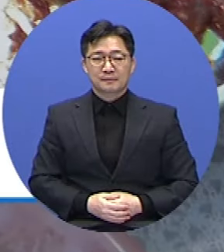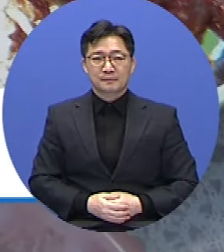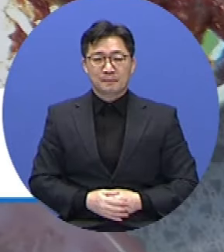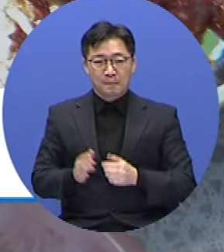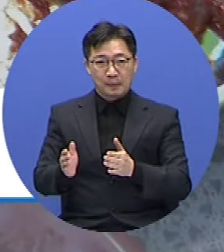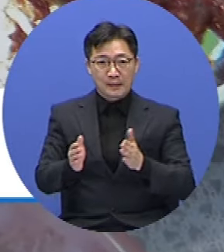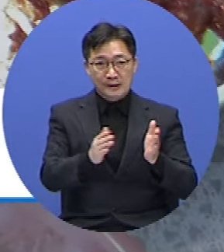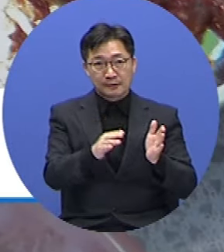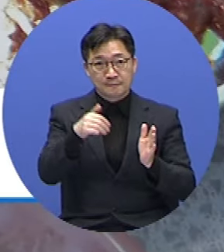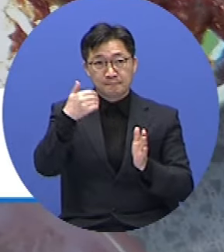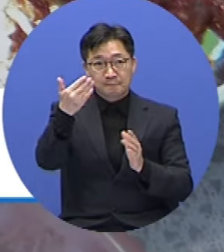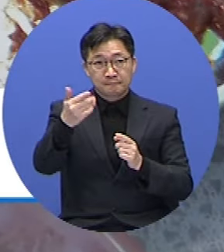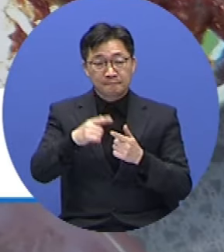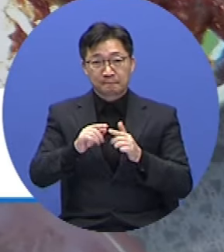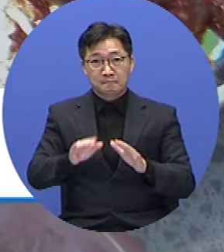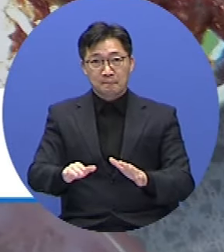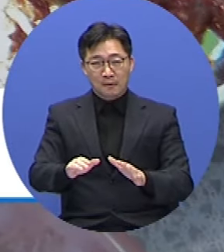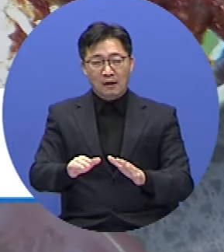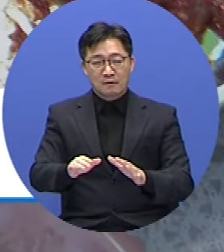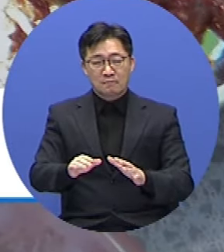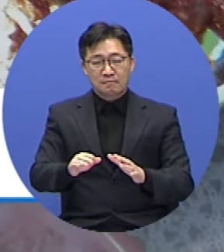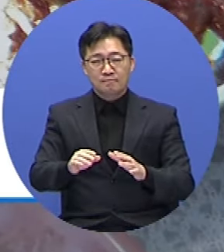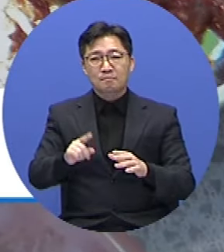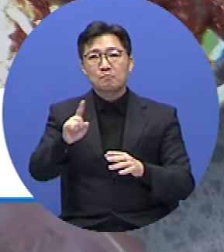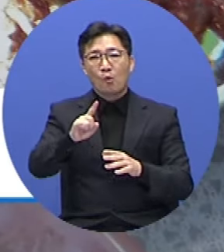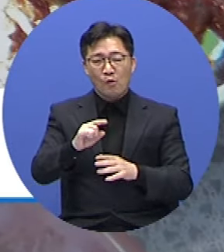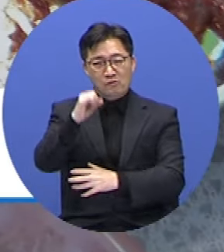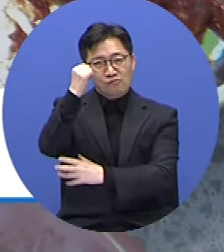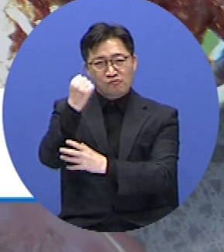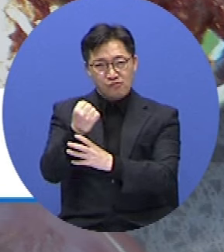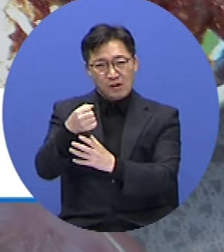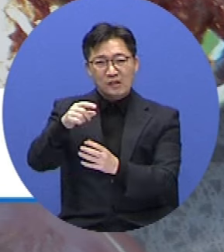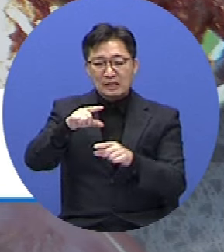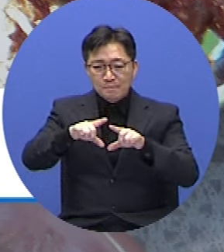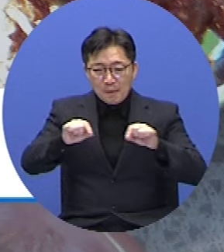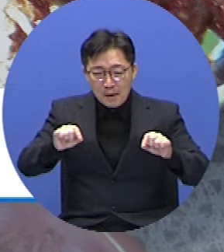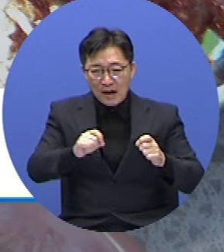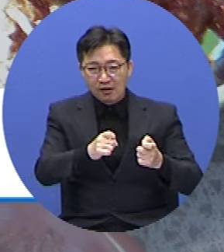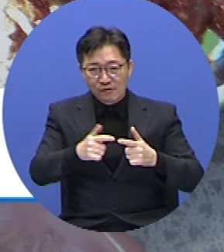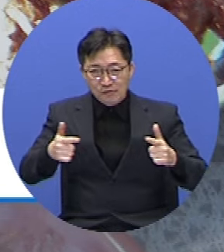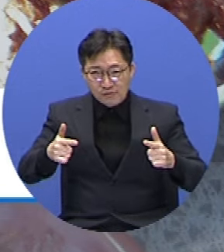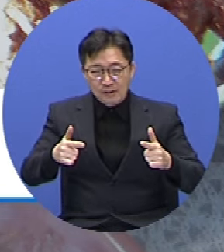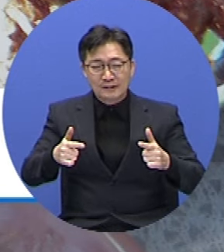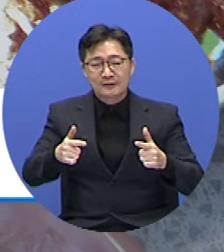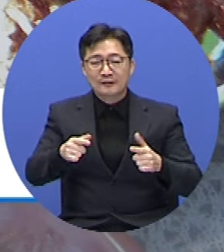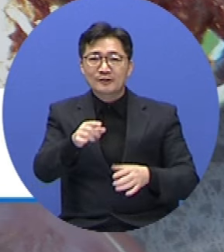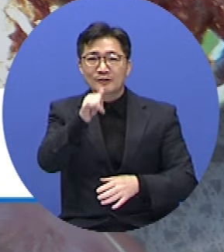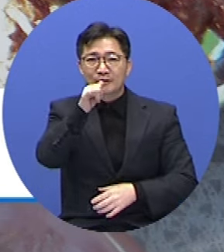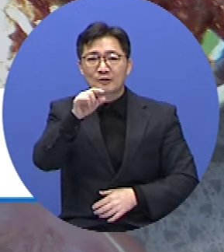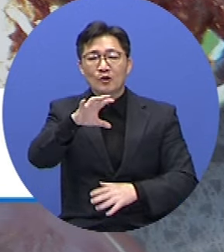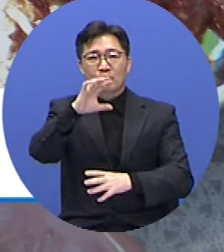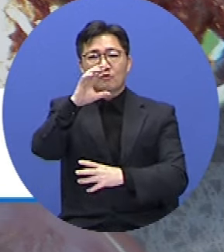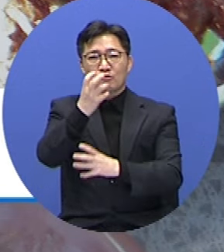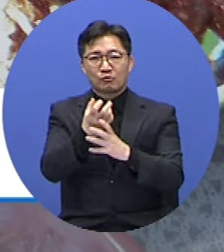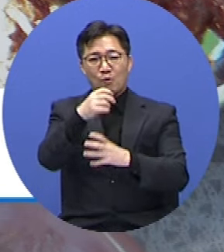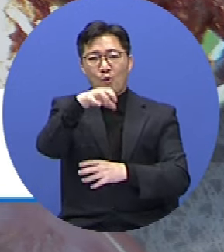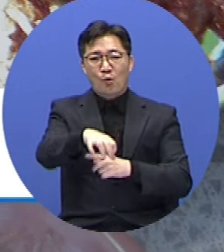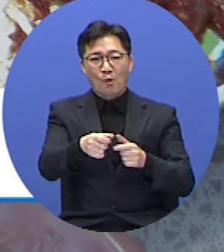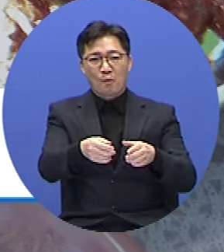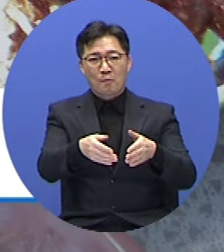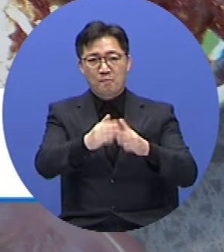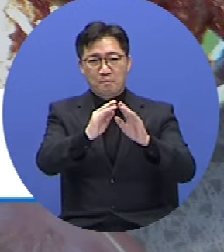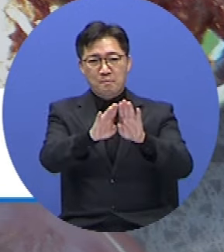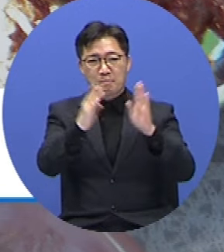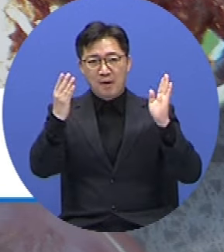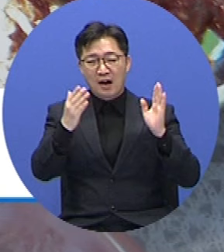다음 소식입니다. 도내 최대 식품 박람회인 전주 국제 발효 식품 엑스포가 전주 월드컵 경기장에서